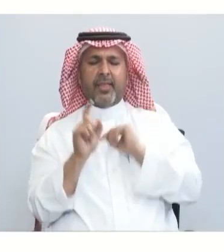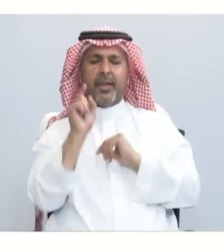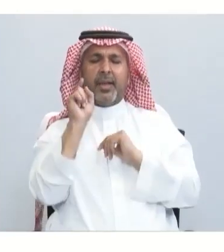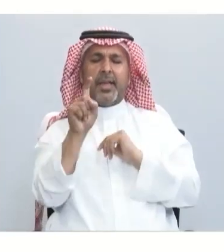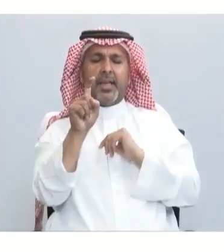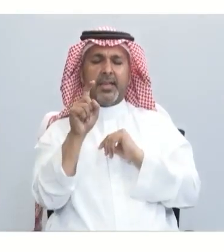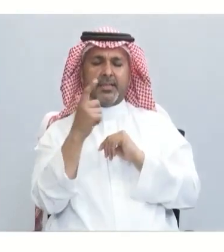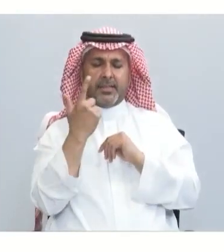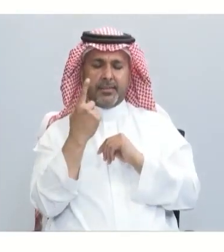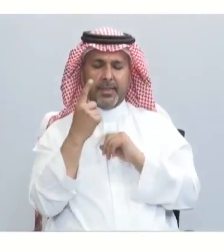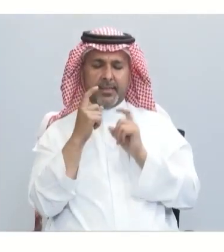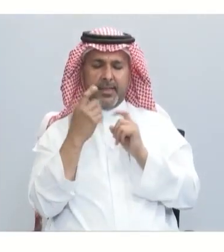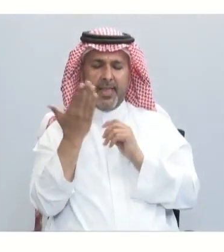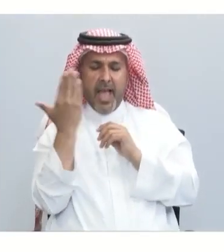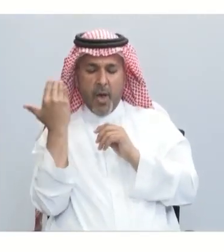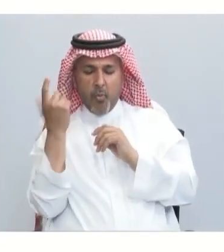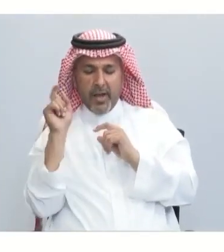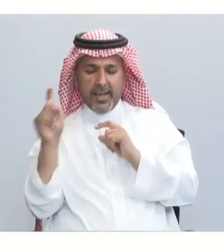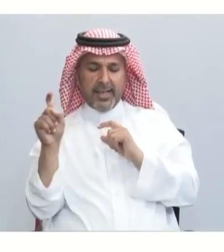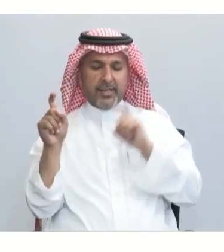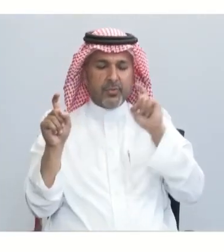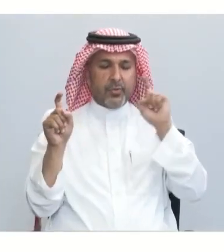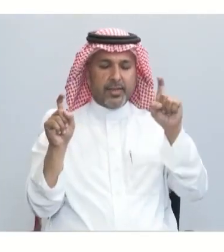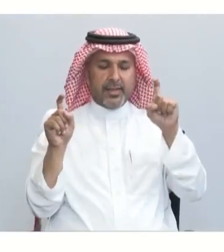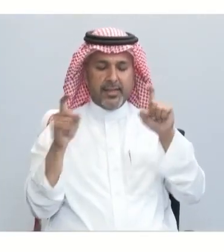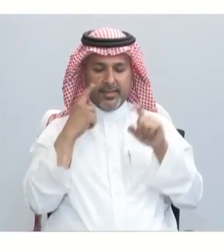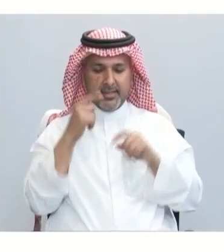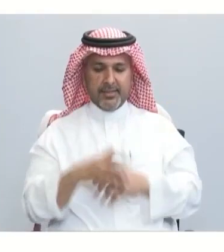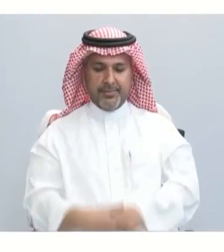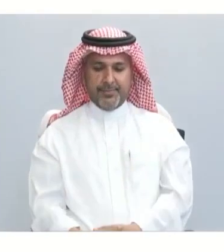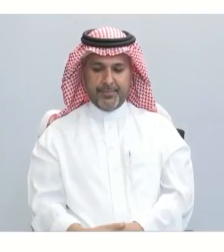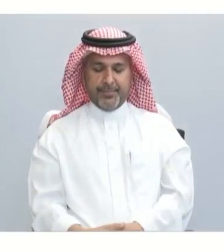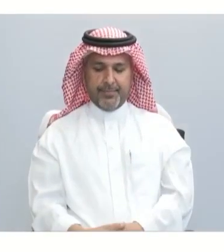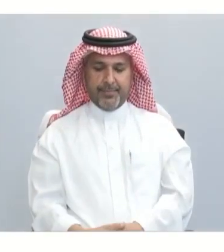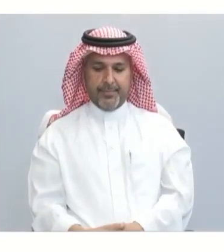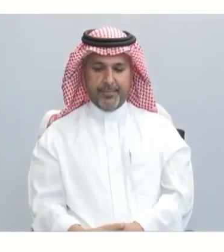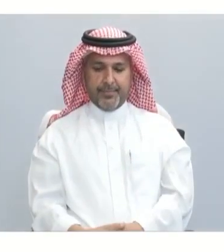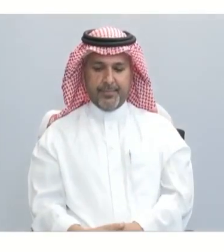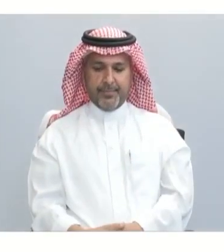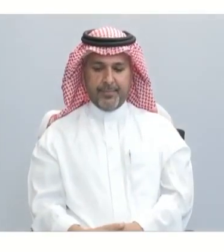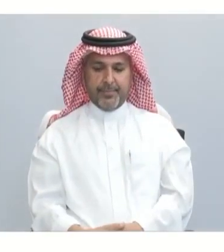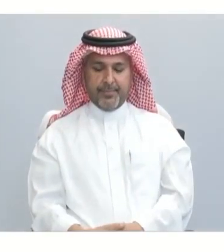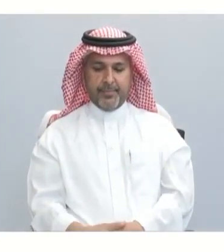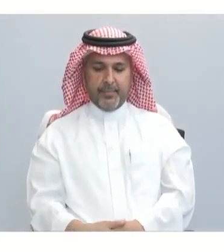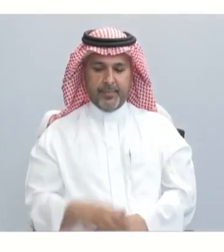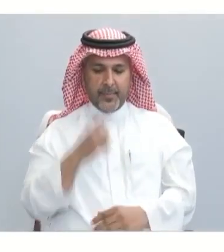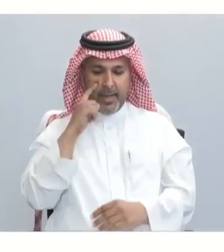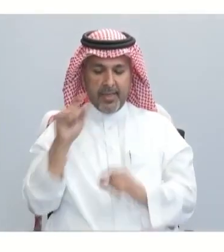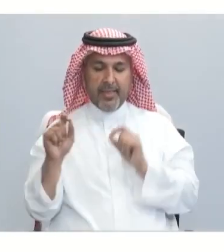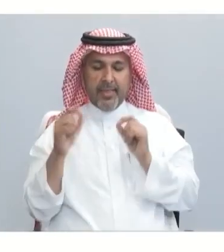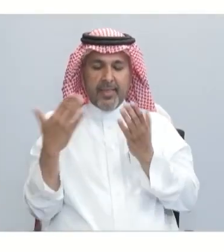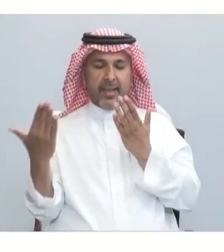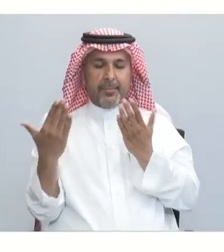مع ثلاثه يعني كيكون عندي هنا 3 اكس على 3 ثلاثه بتروح مع ثلاث بيتبقى لنا ايضا اكس